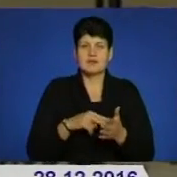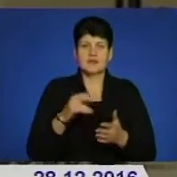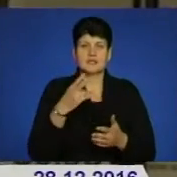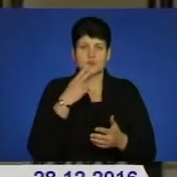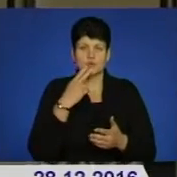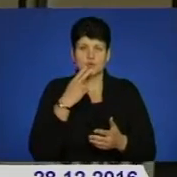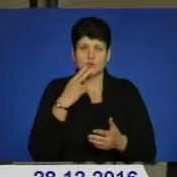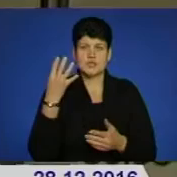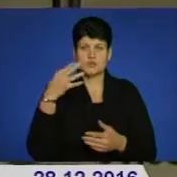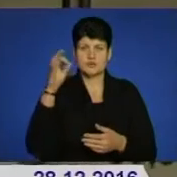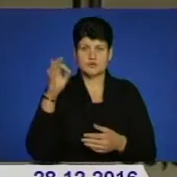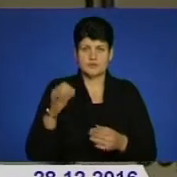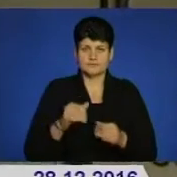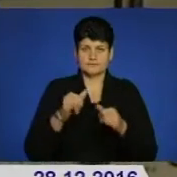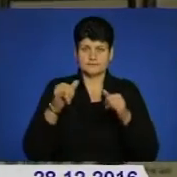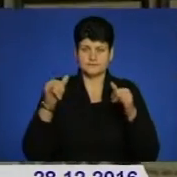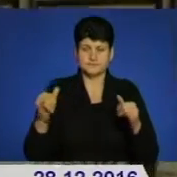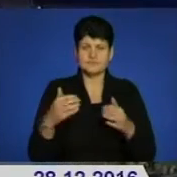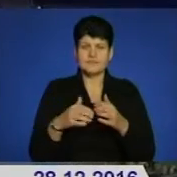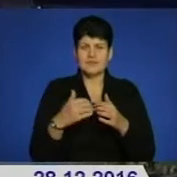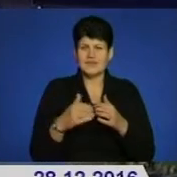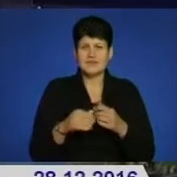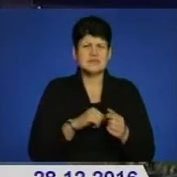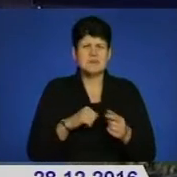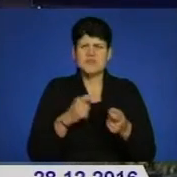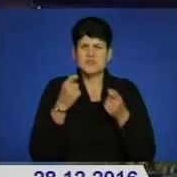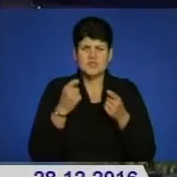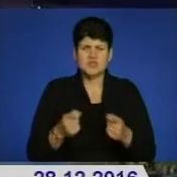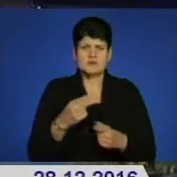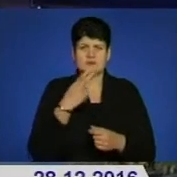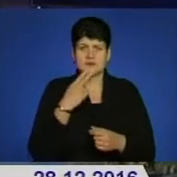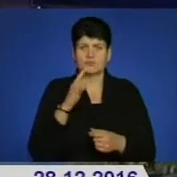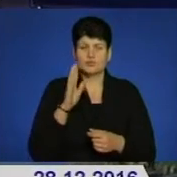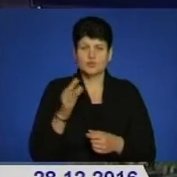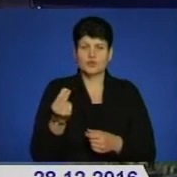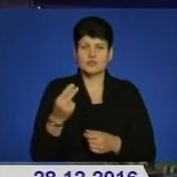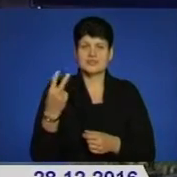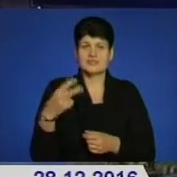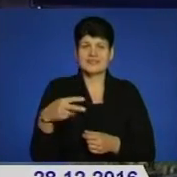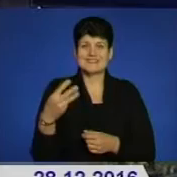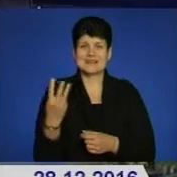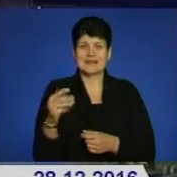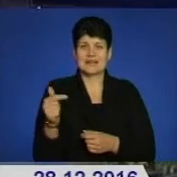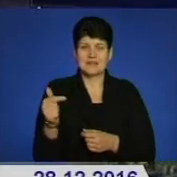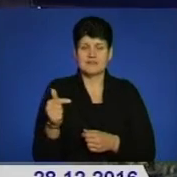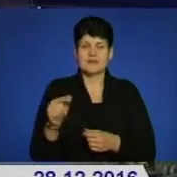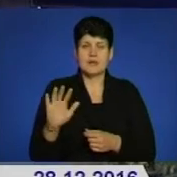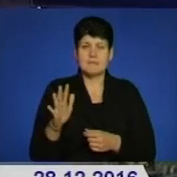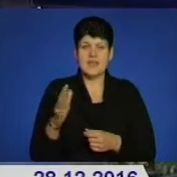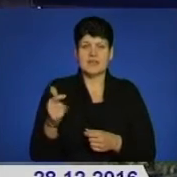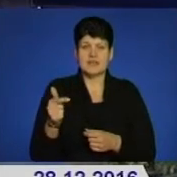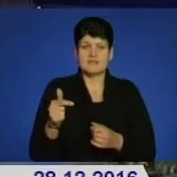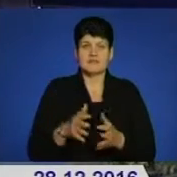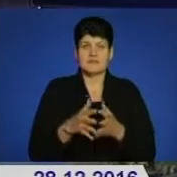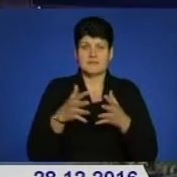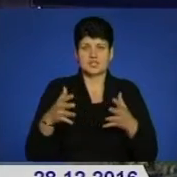зросте на 40%. Середня ціна пачки найдешевших цигарок вже з 1 січня вартуватиме 23 гривні, що на 5 гривень більше,